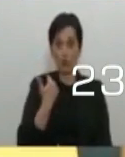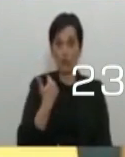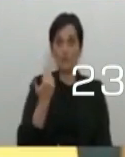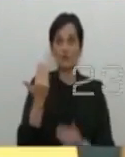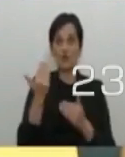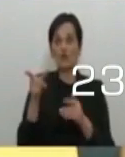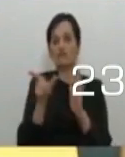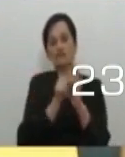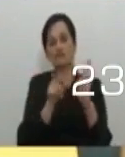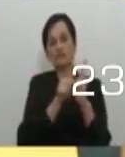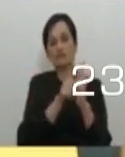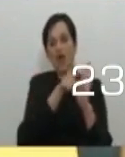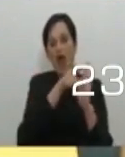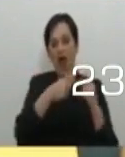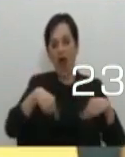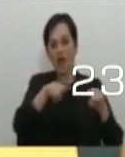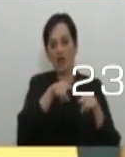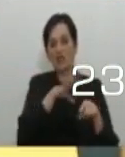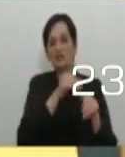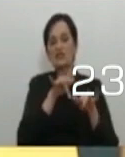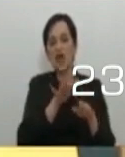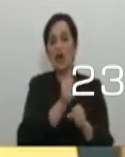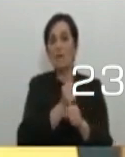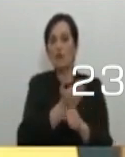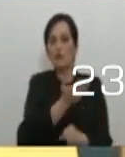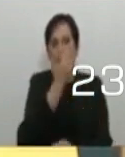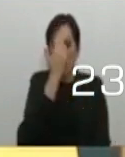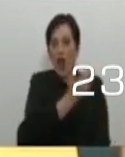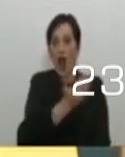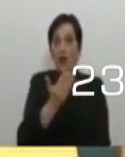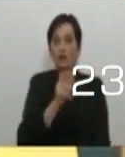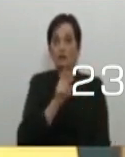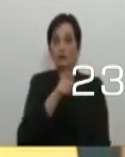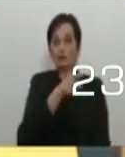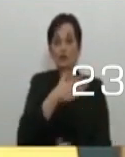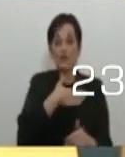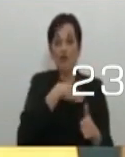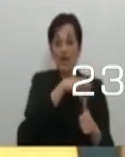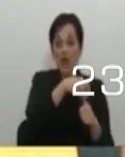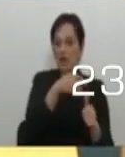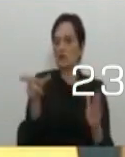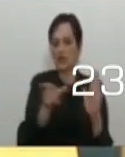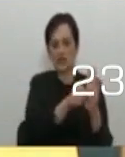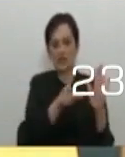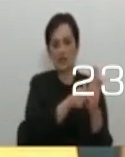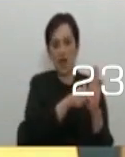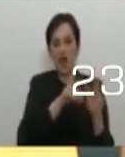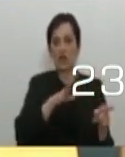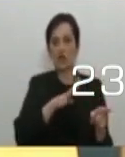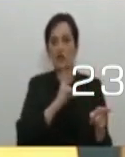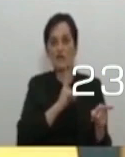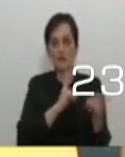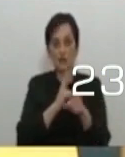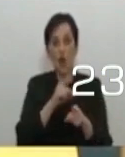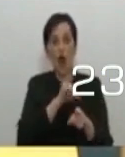აკეთებდი მასთან იყავი ალიანსიო. Ერთი და თან რა ხალხია, რომ ჩვენ ლიდერთან იყავი ალიანსიო, ეს ეთაკილებად ვიღაცისთვის